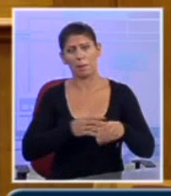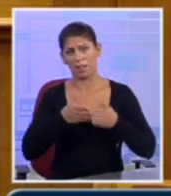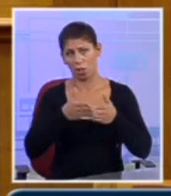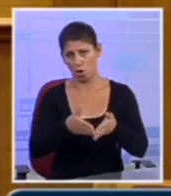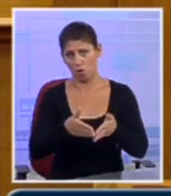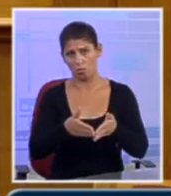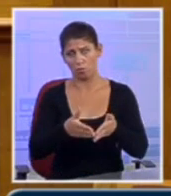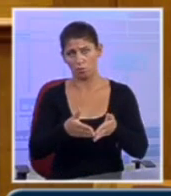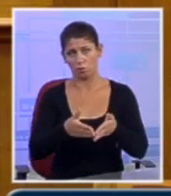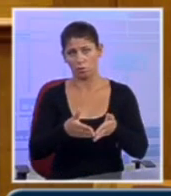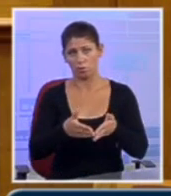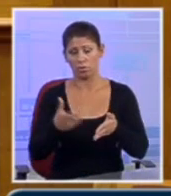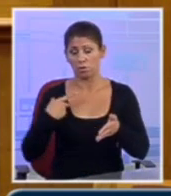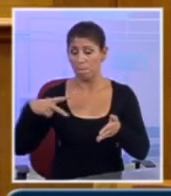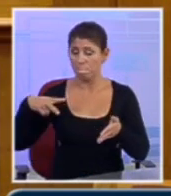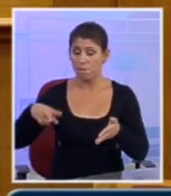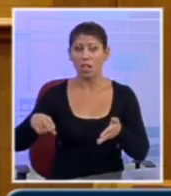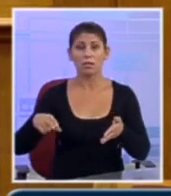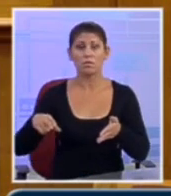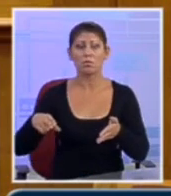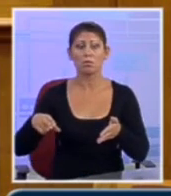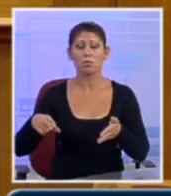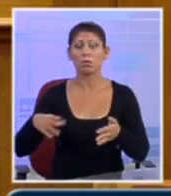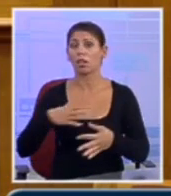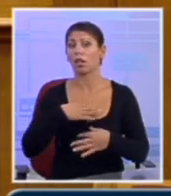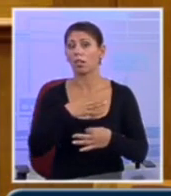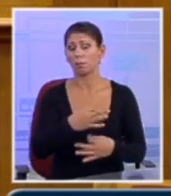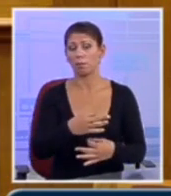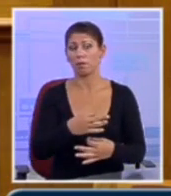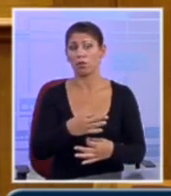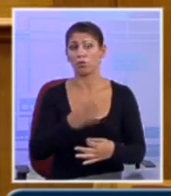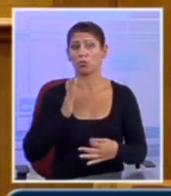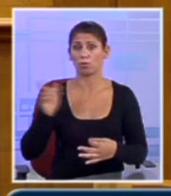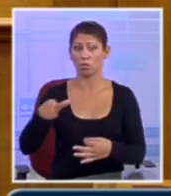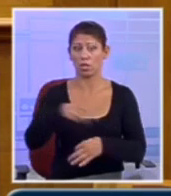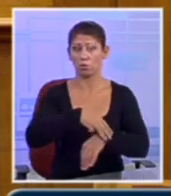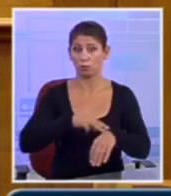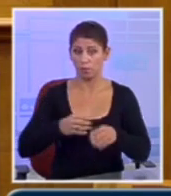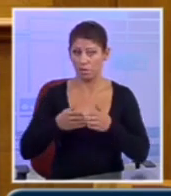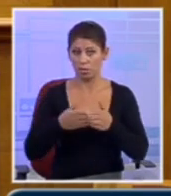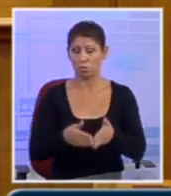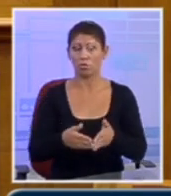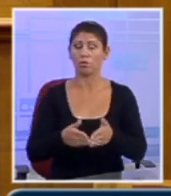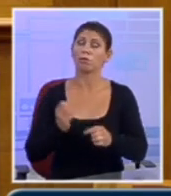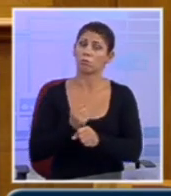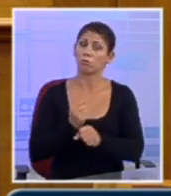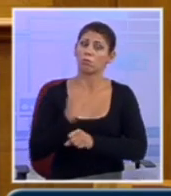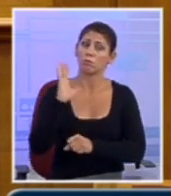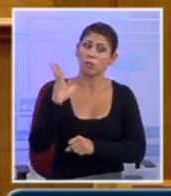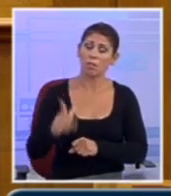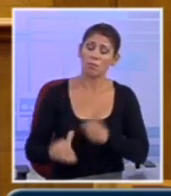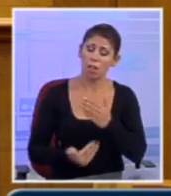σώματος, κοντά μας ήταν εκ μέρους των στελεχών του λιμενικού σώματος που δρούν